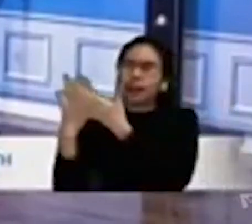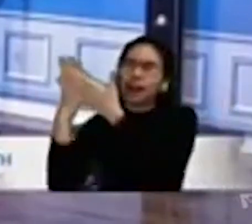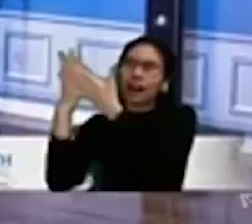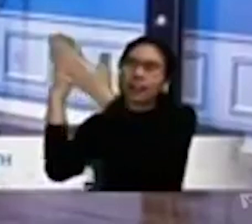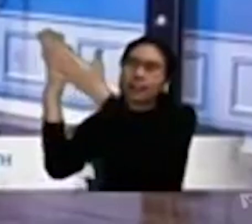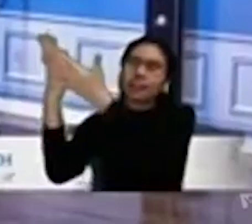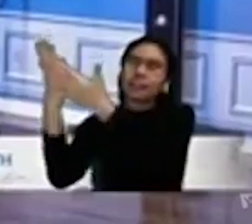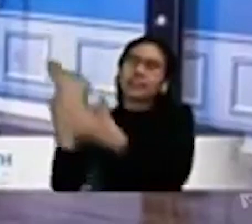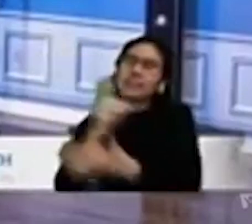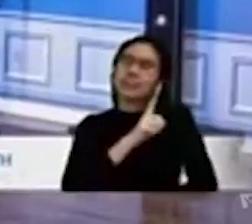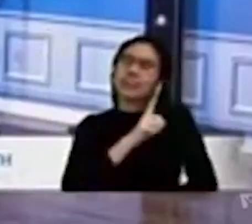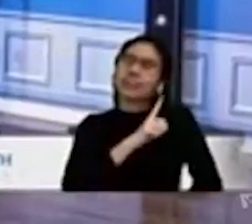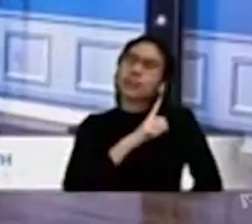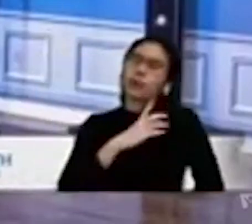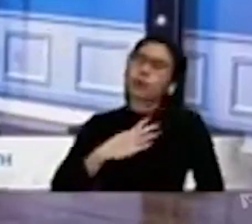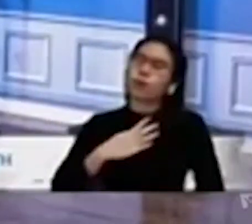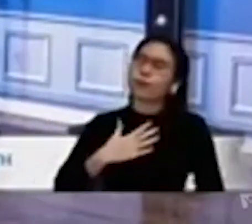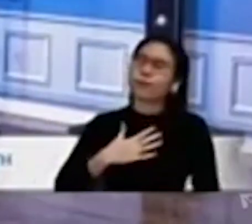kuserahkan diriku,